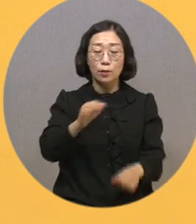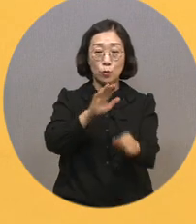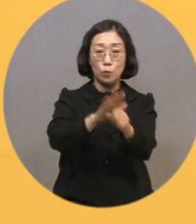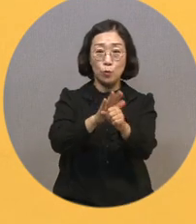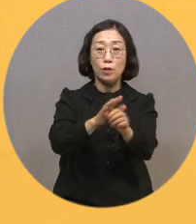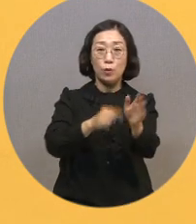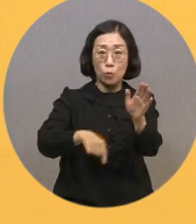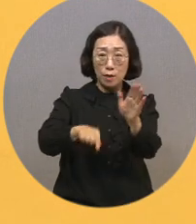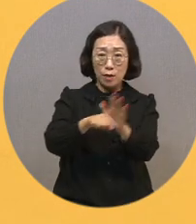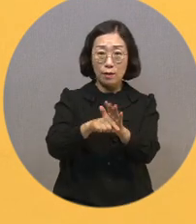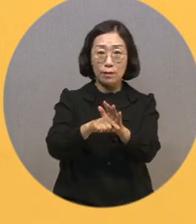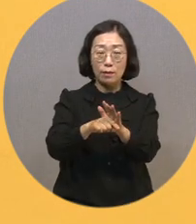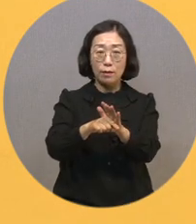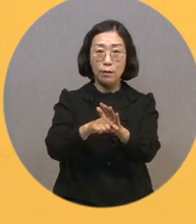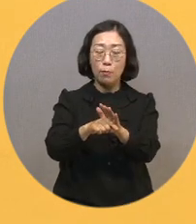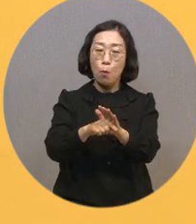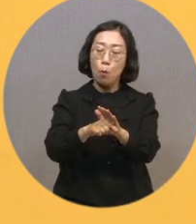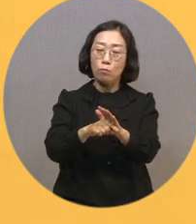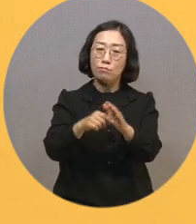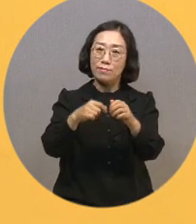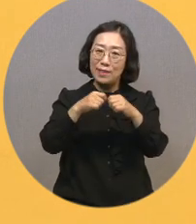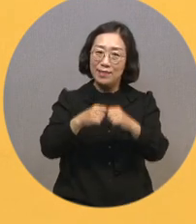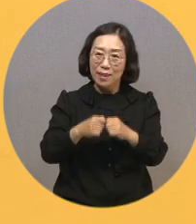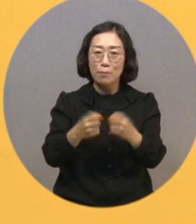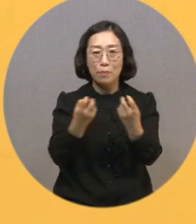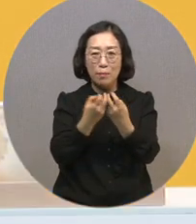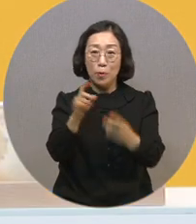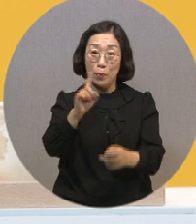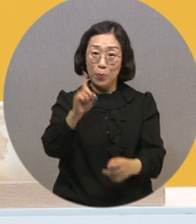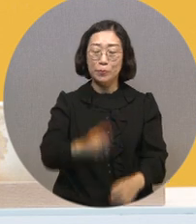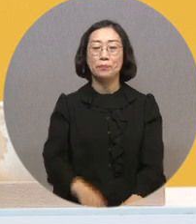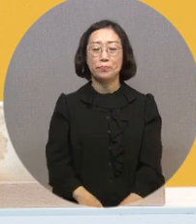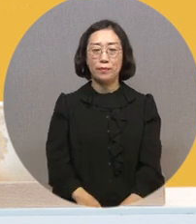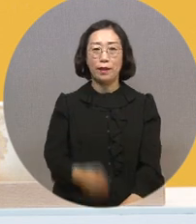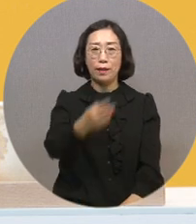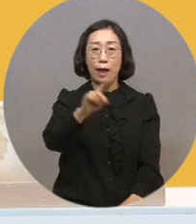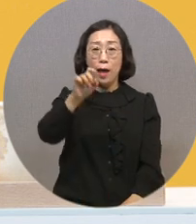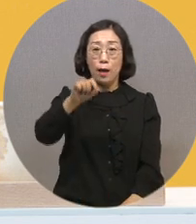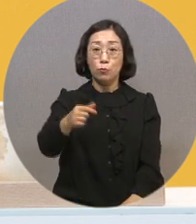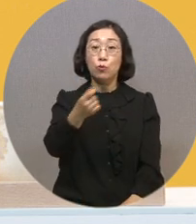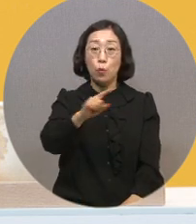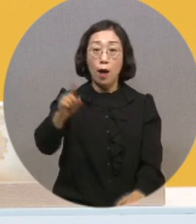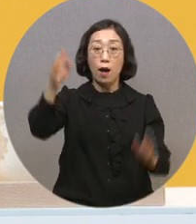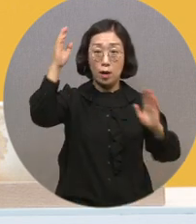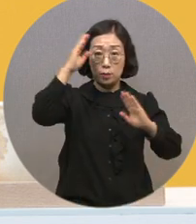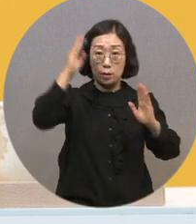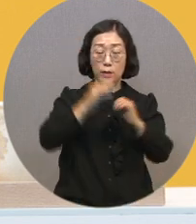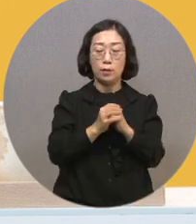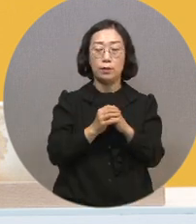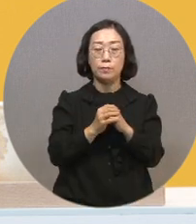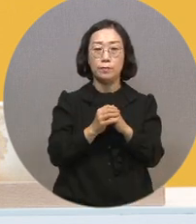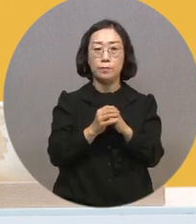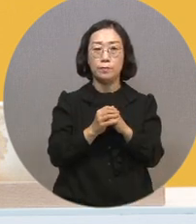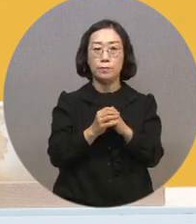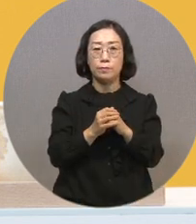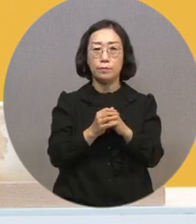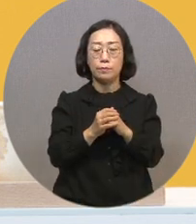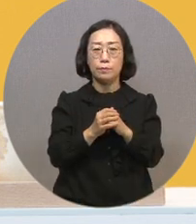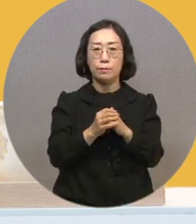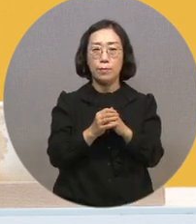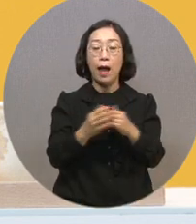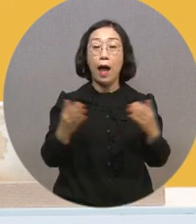또 그런 구체적인 지원 사항도 궁금한데요. 다문화 학생들이 이제 아까도 이야기했듯이